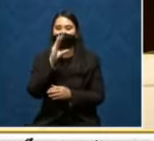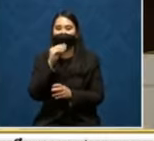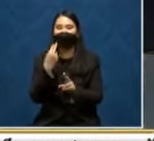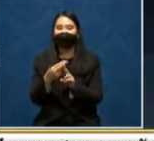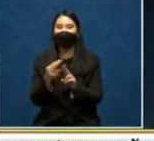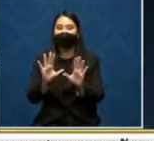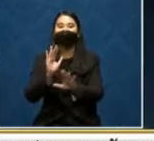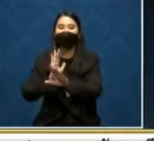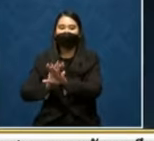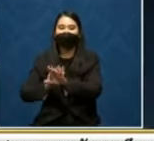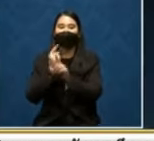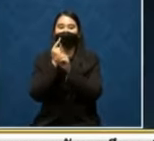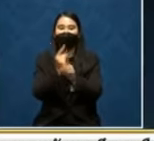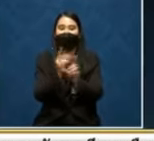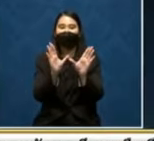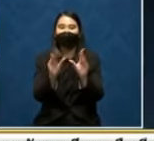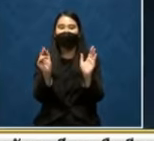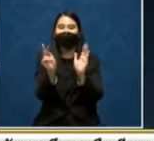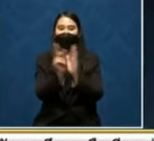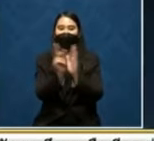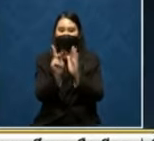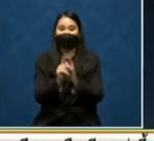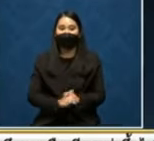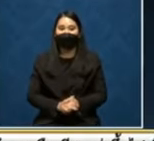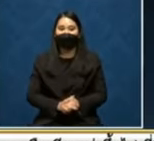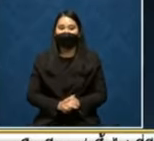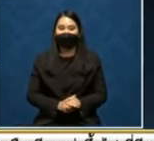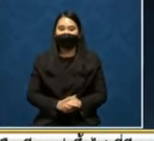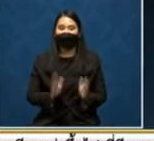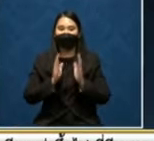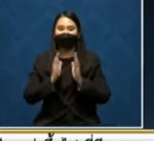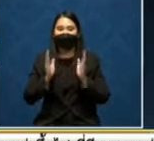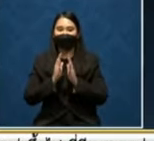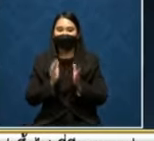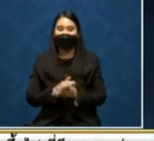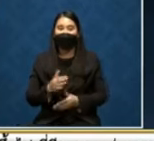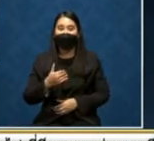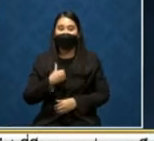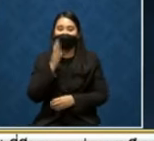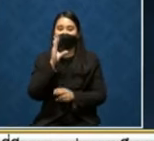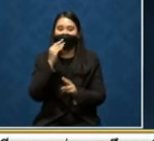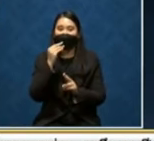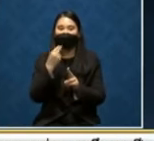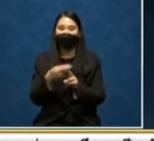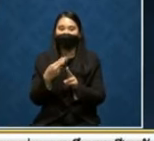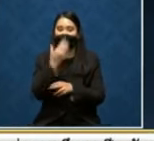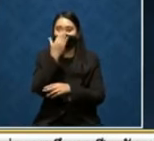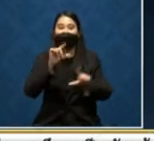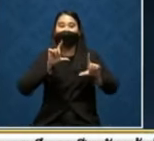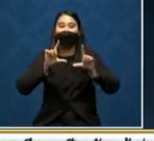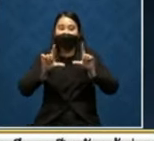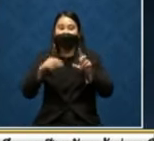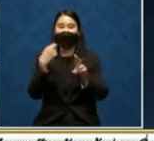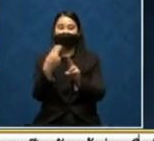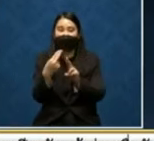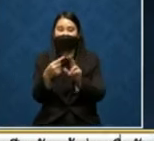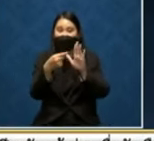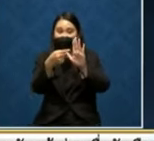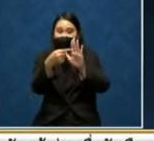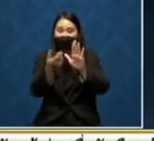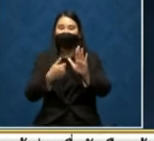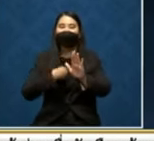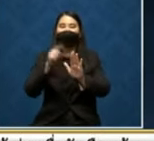ต้องตื่นแล้วตามข้อบังคับนะครับบุคคลภายนอกครับขอบคุณครับท่านประธานครับแต่ที่ผมเอ่ยนี่ก็เพราะว่า LINEเนี่ยมันใช้ชื่อนั้นผม